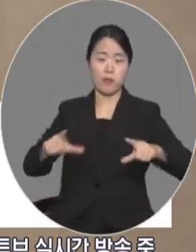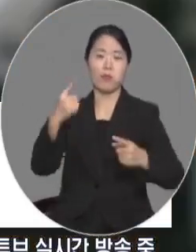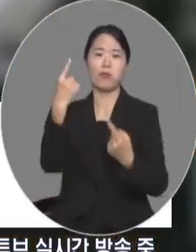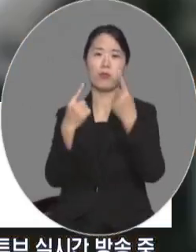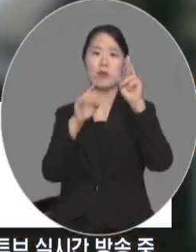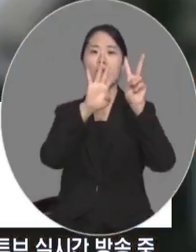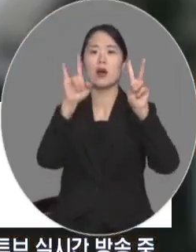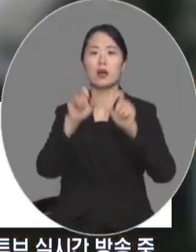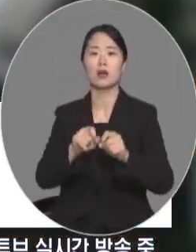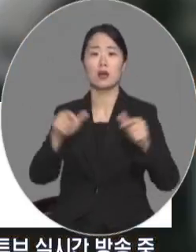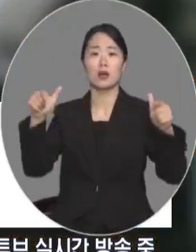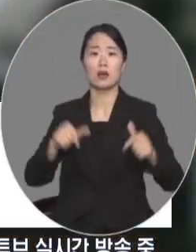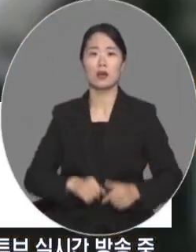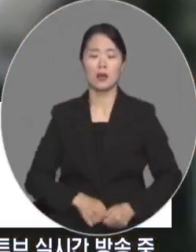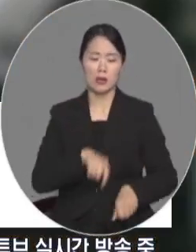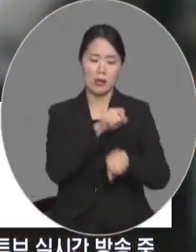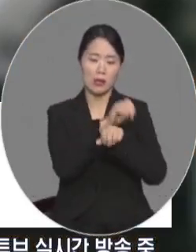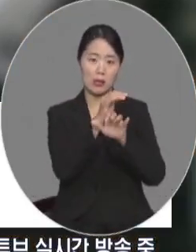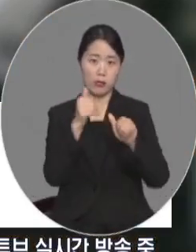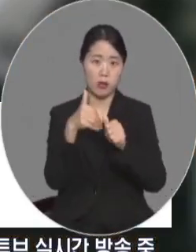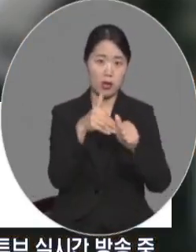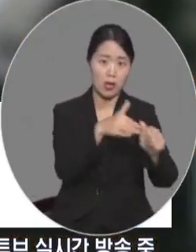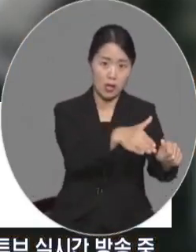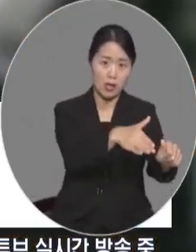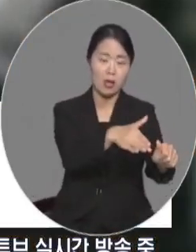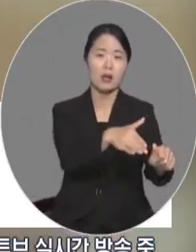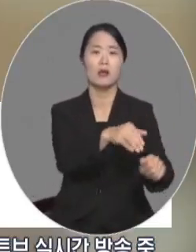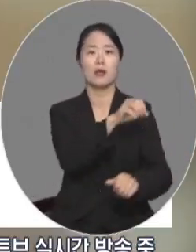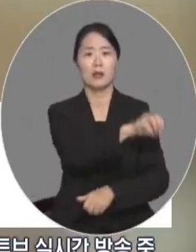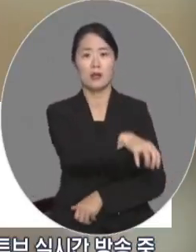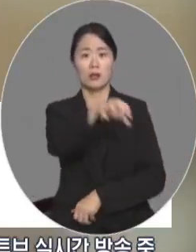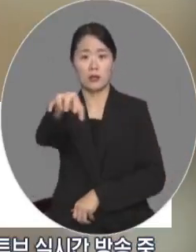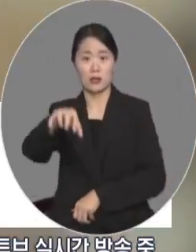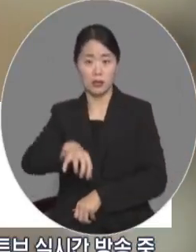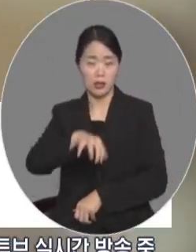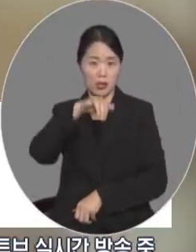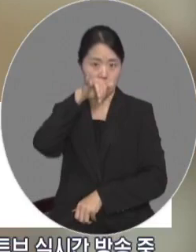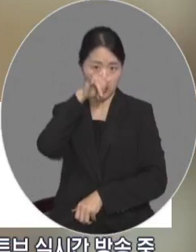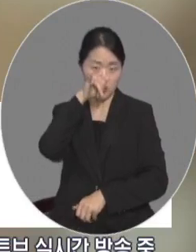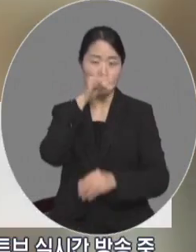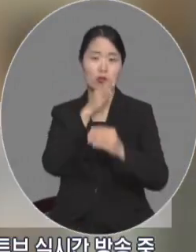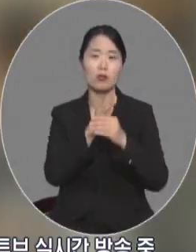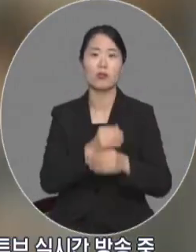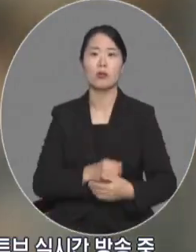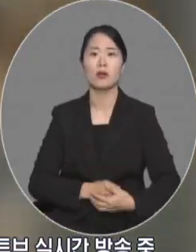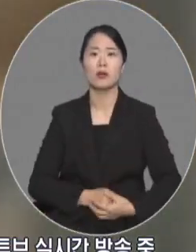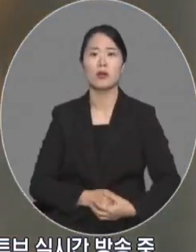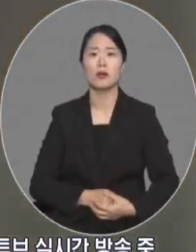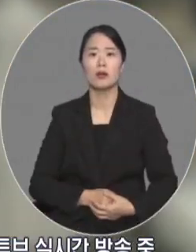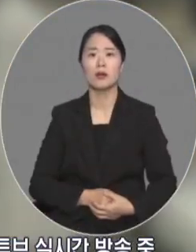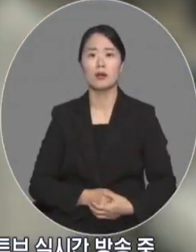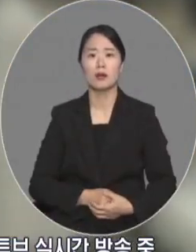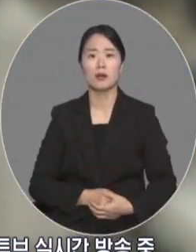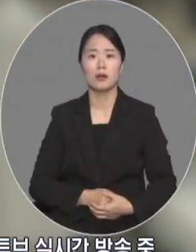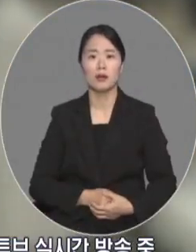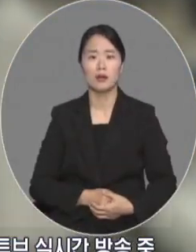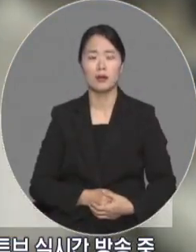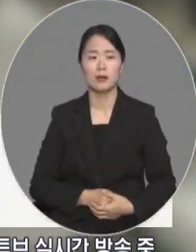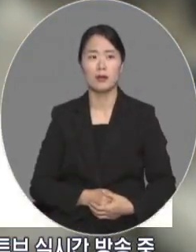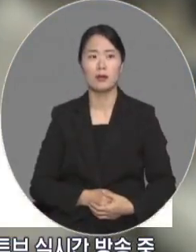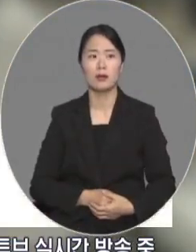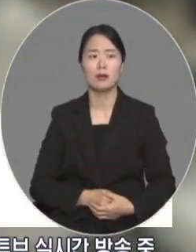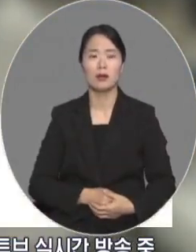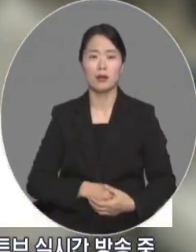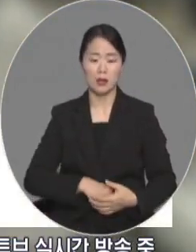것. 사무직 직원까지 의료 현장 곳곳에 투입되는 상황도 벌어지고 있습니다. 밤에 밤새고 오늘 아침에